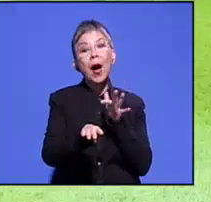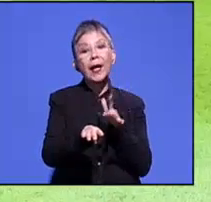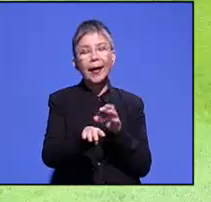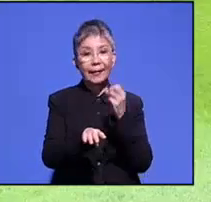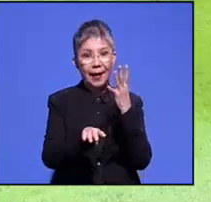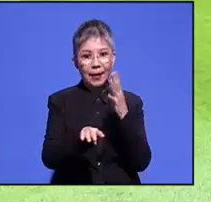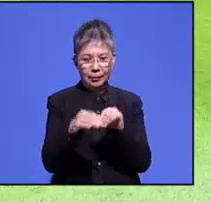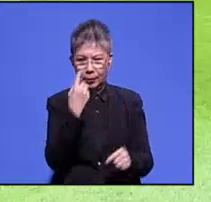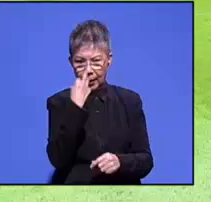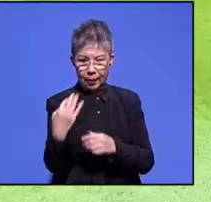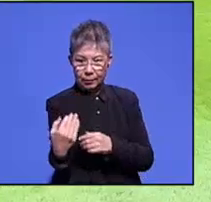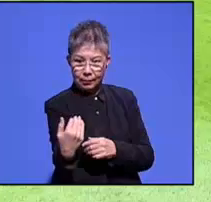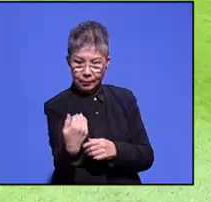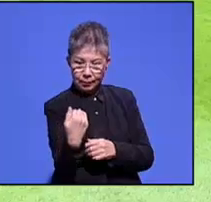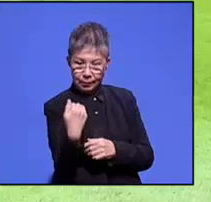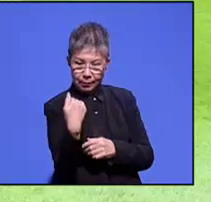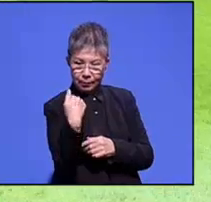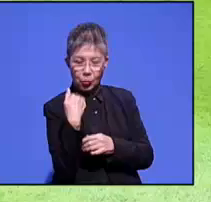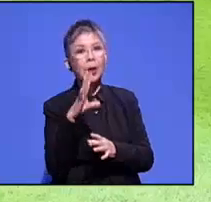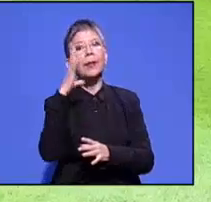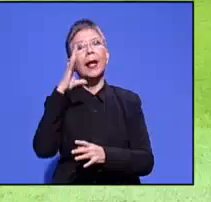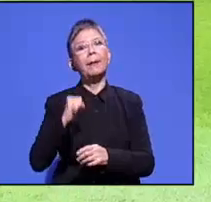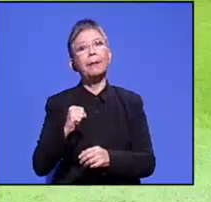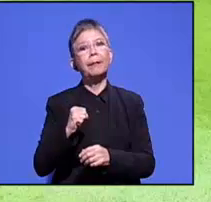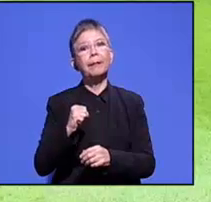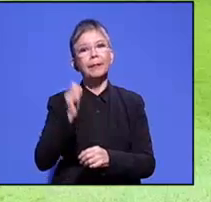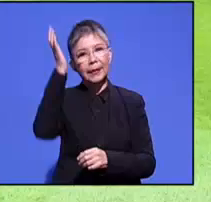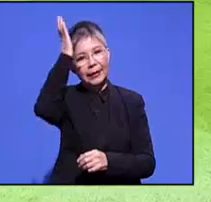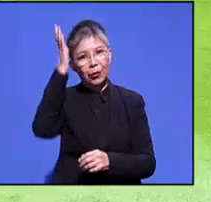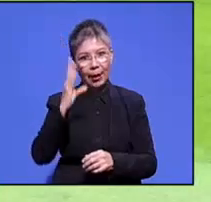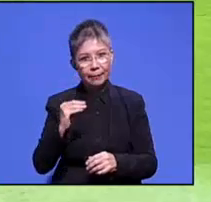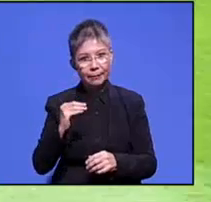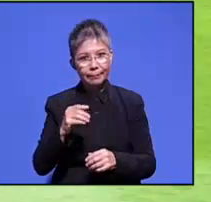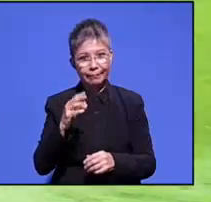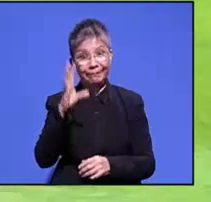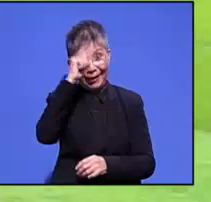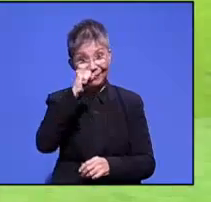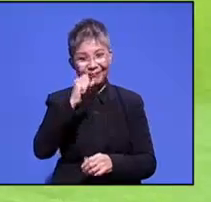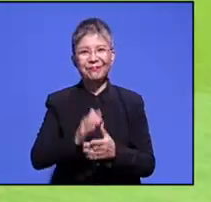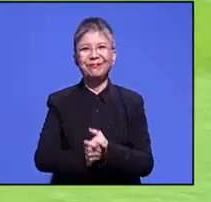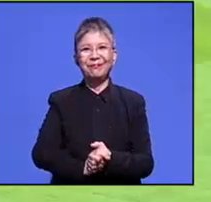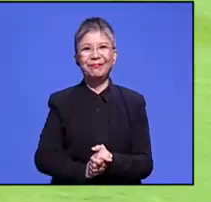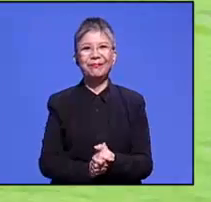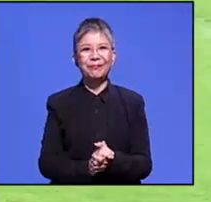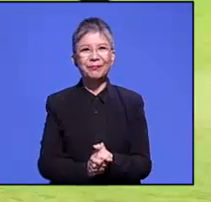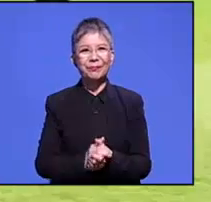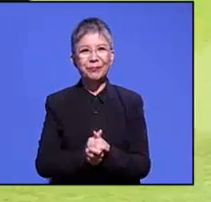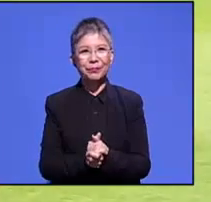terang sedangkan kau dari arah sebaliknya potongan itu akan terlihat lebih gelap Hai